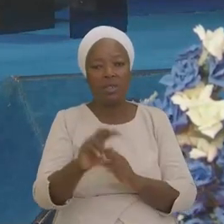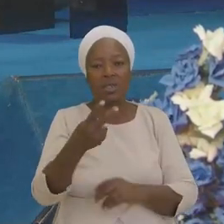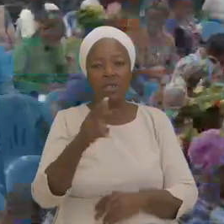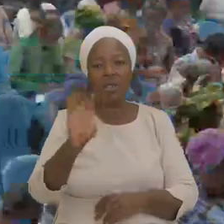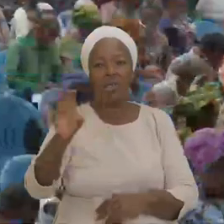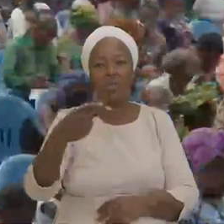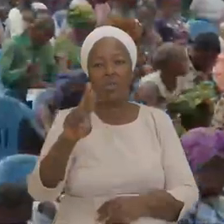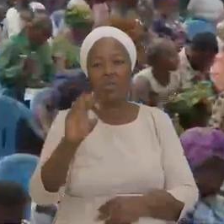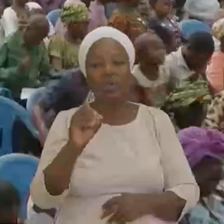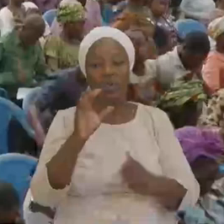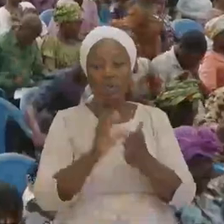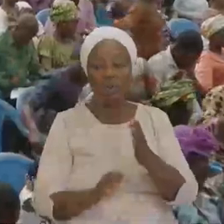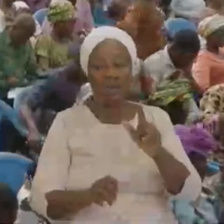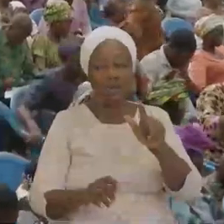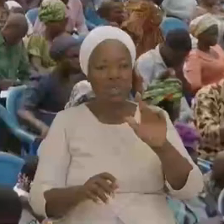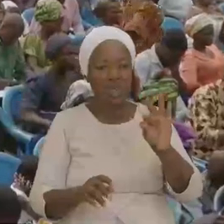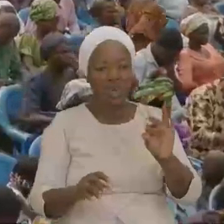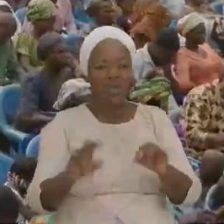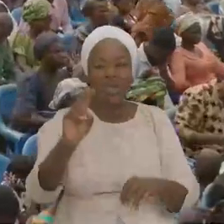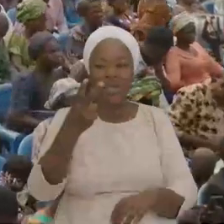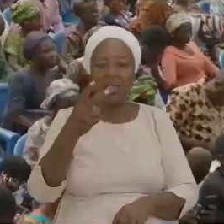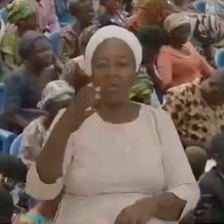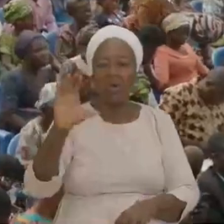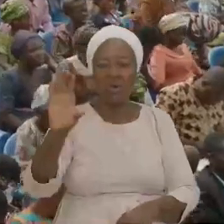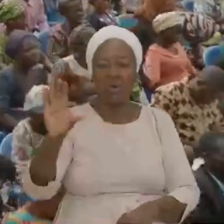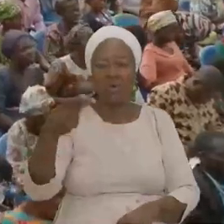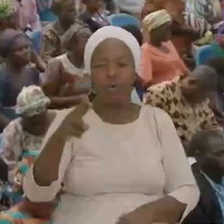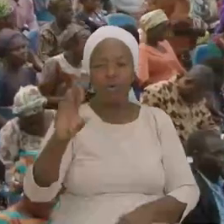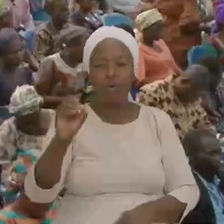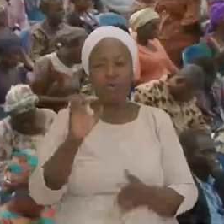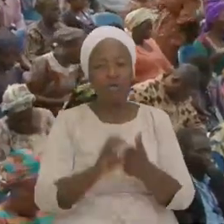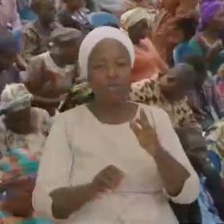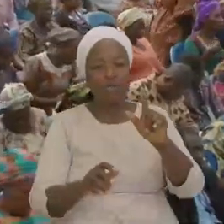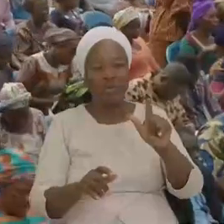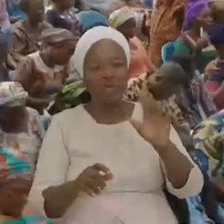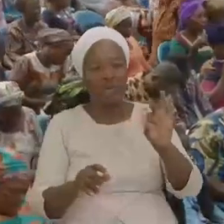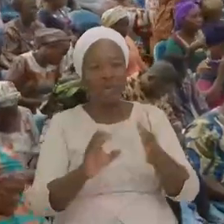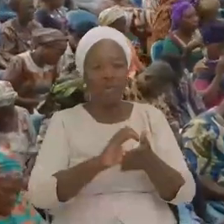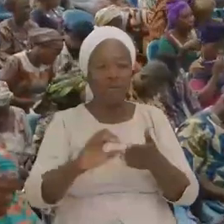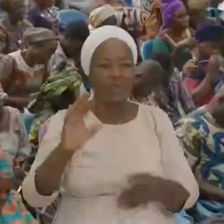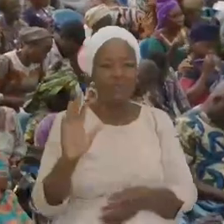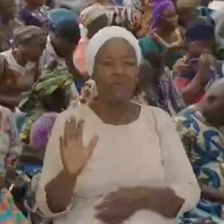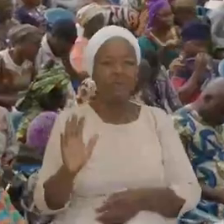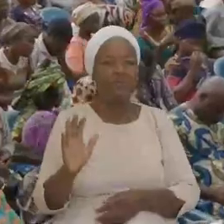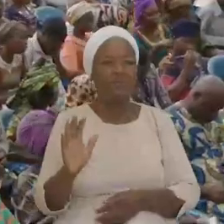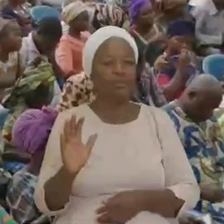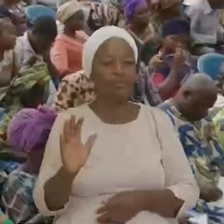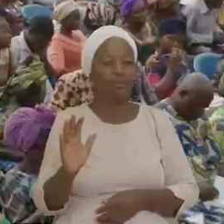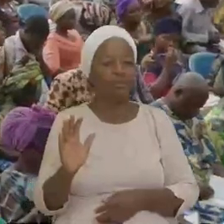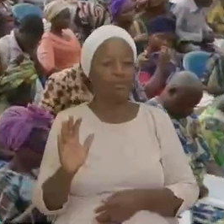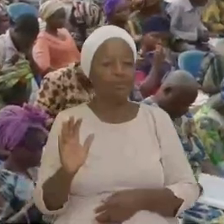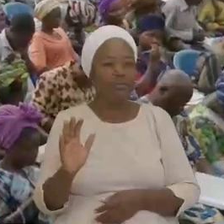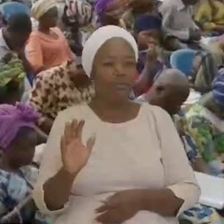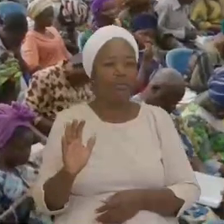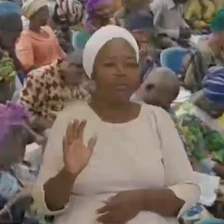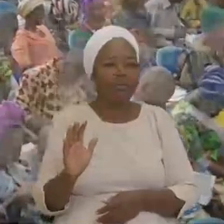Voyons 2e Chronique au chapitre 29. En 2e Chronique chapitre 29, nous lisons le